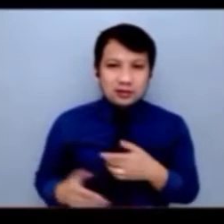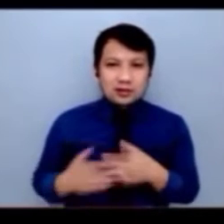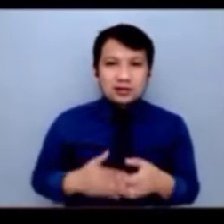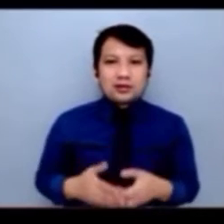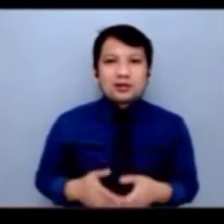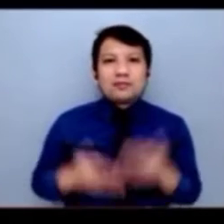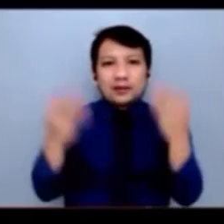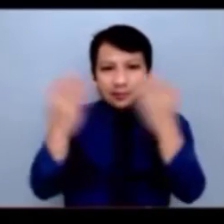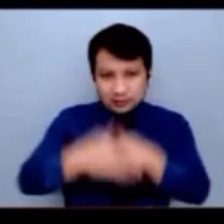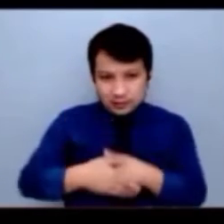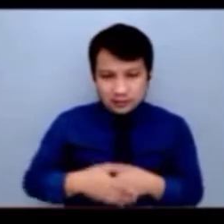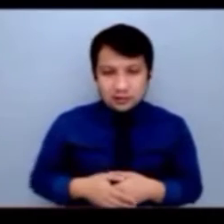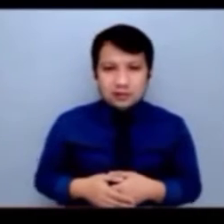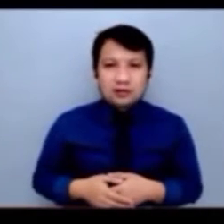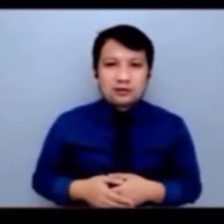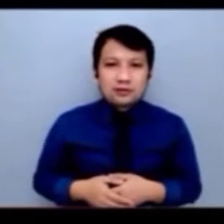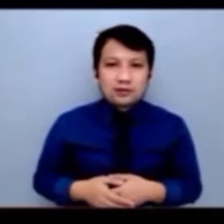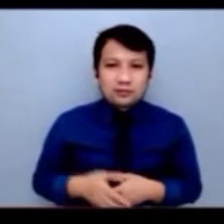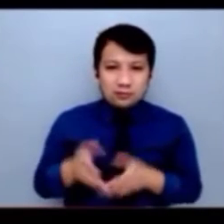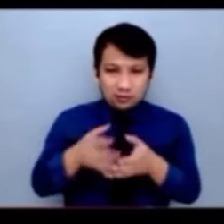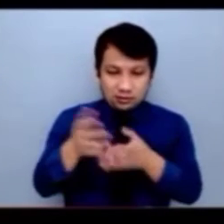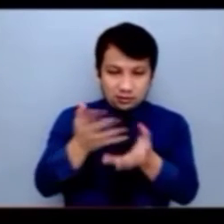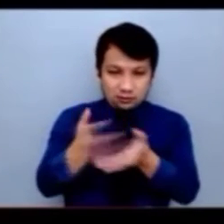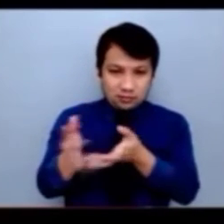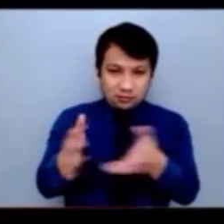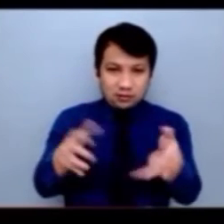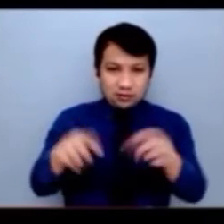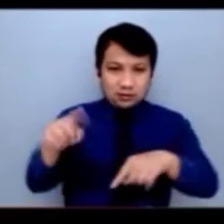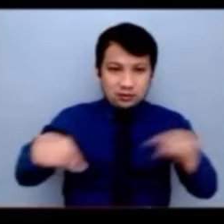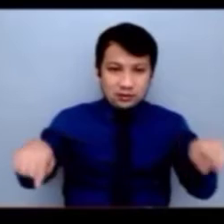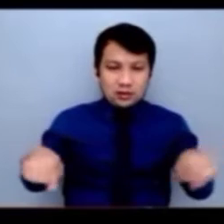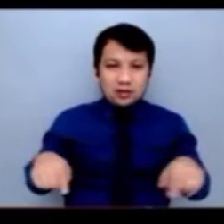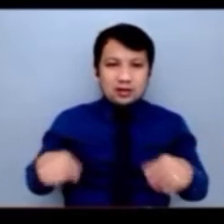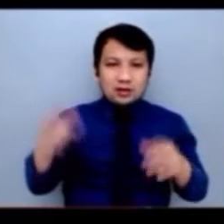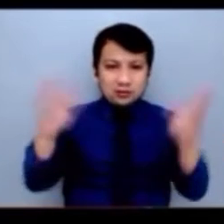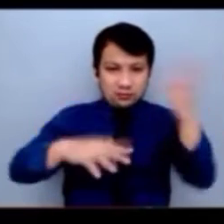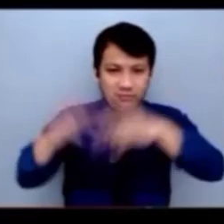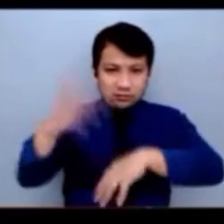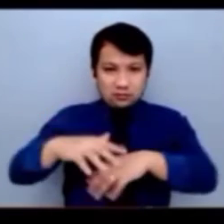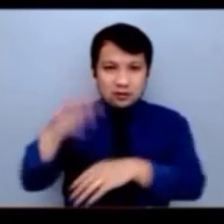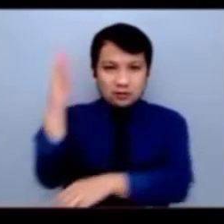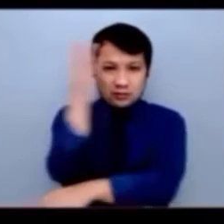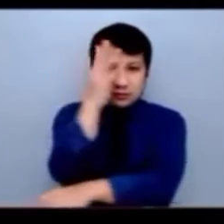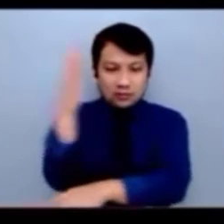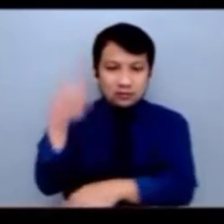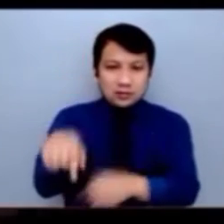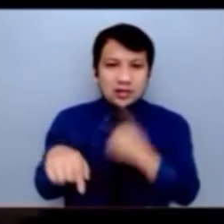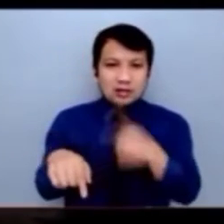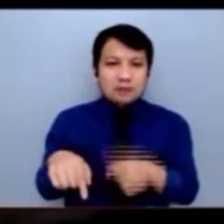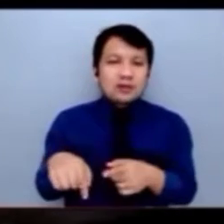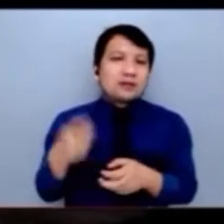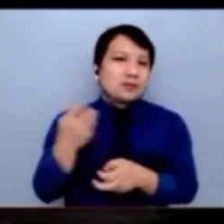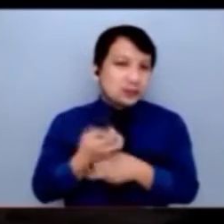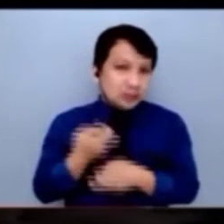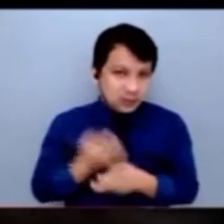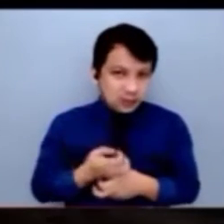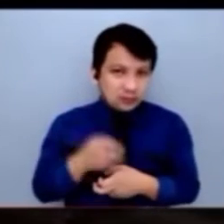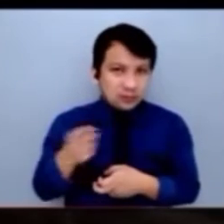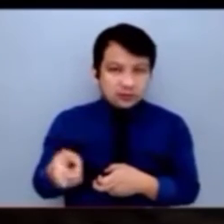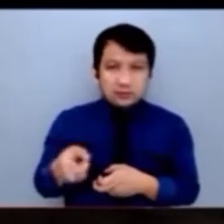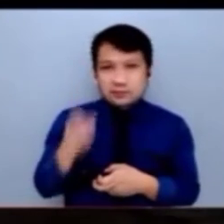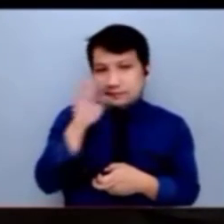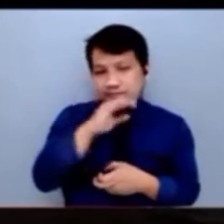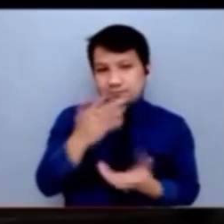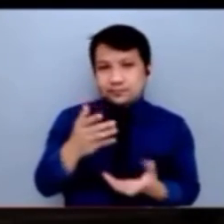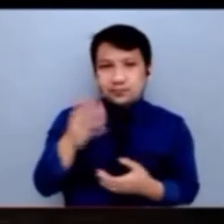sa lugar, nagkalat pa rin dito yung ilang mga nabagsak na mga puno. At ito yung pahirapan talaga dito, Bok, at saka Mayan,